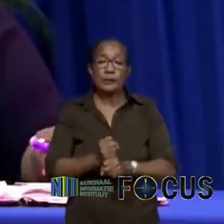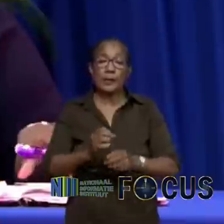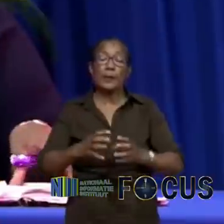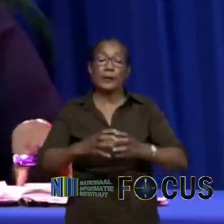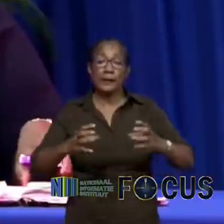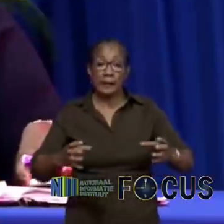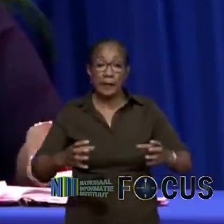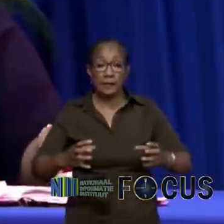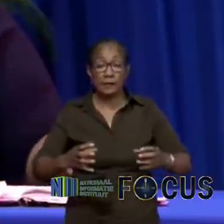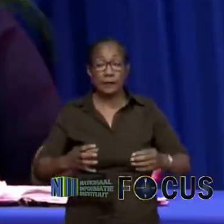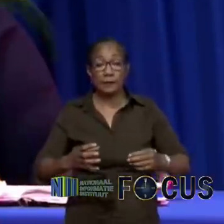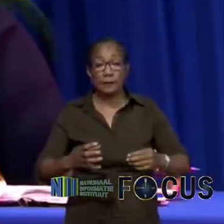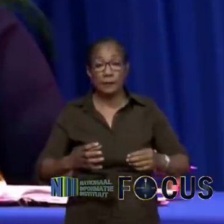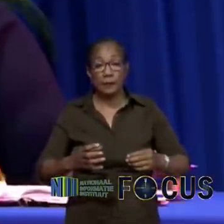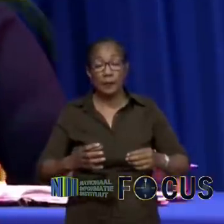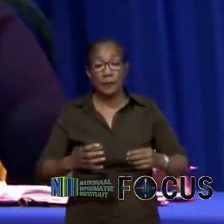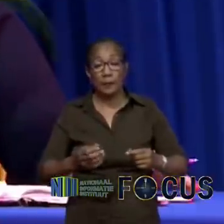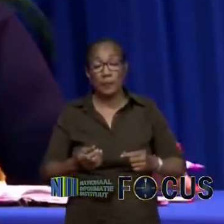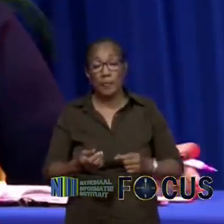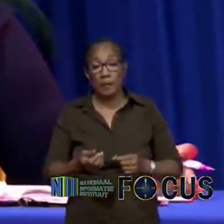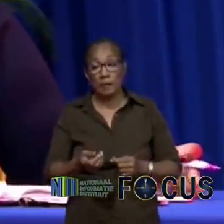die